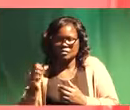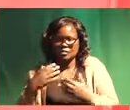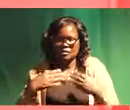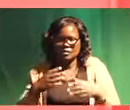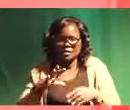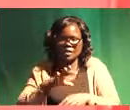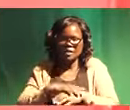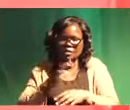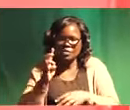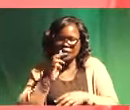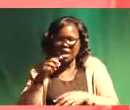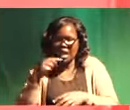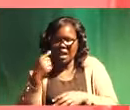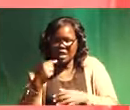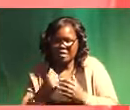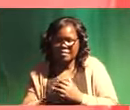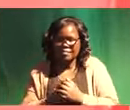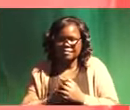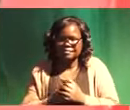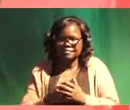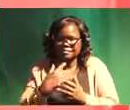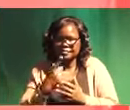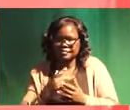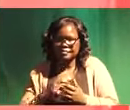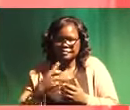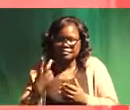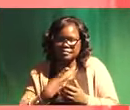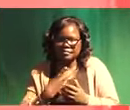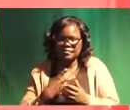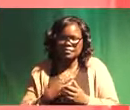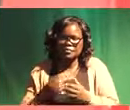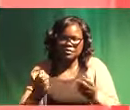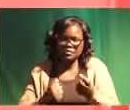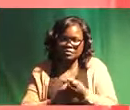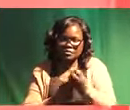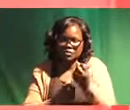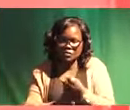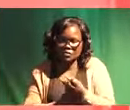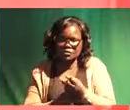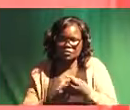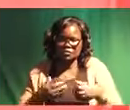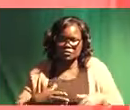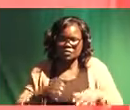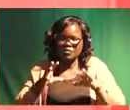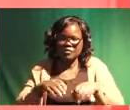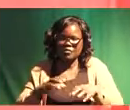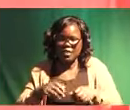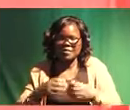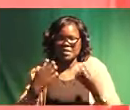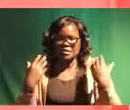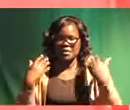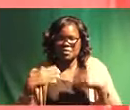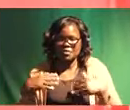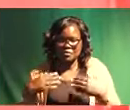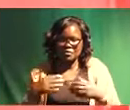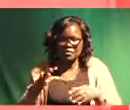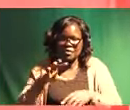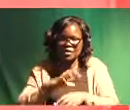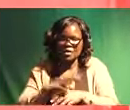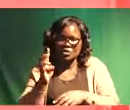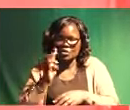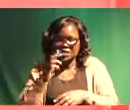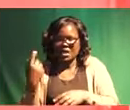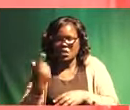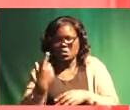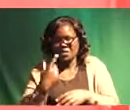wakipata maji hapa Igembe. Na vile tulisema sisi tutakuunga mkono tuzalishe kilimo kabisa tukiwa wa Meru. Tukipata maji peke